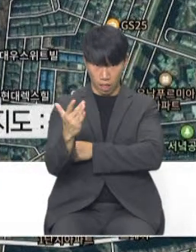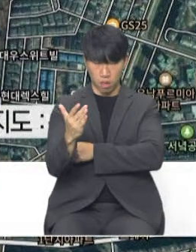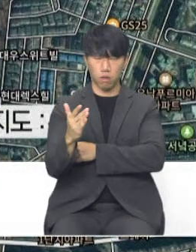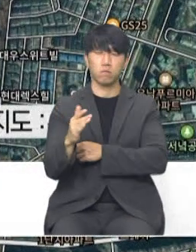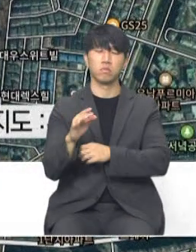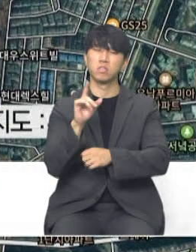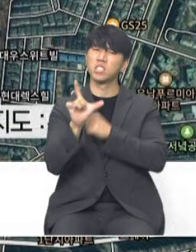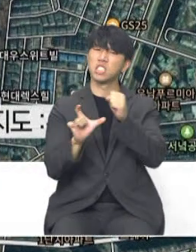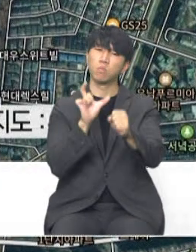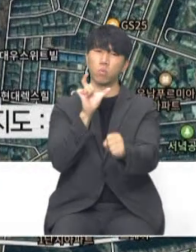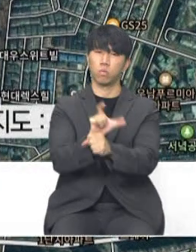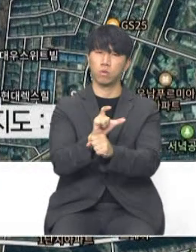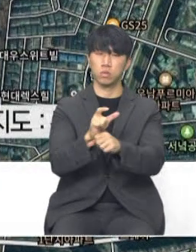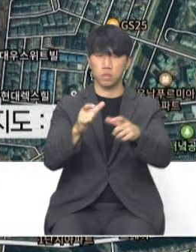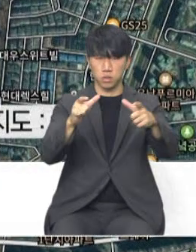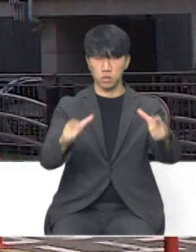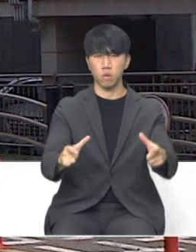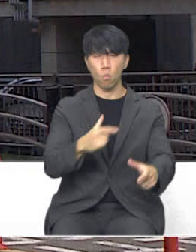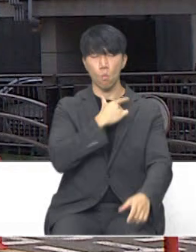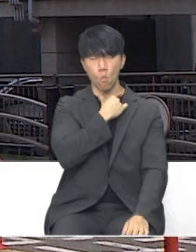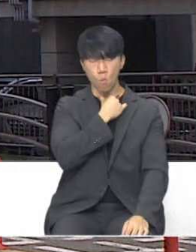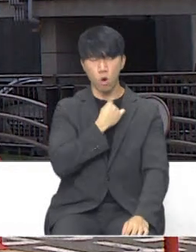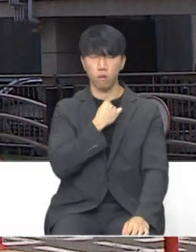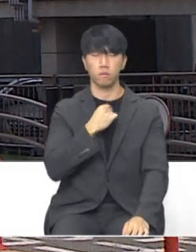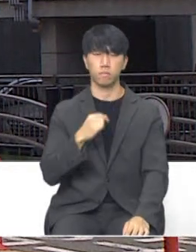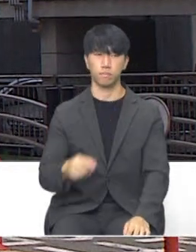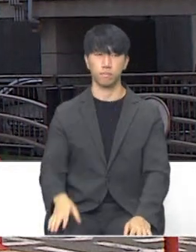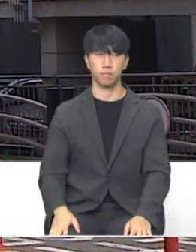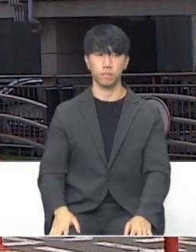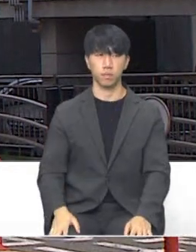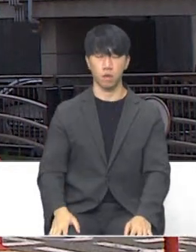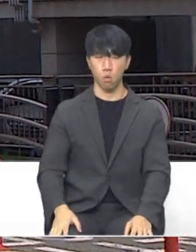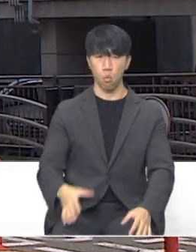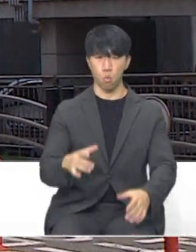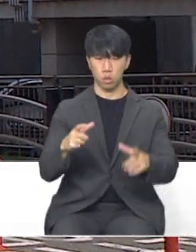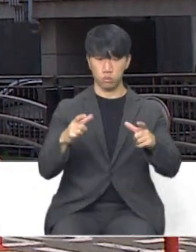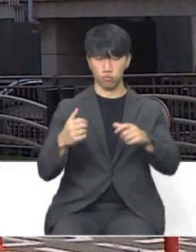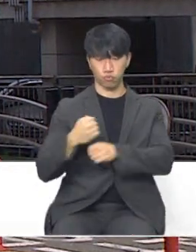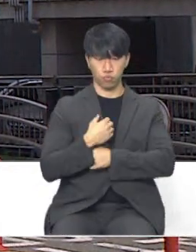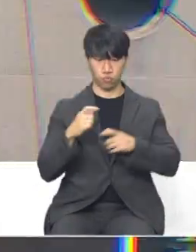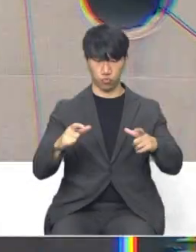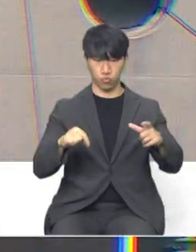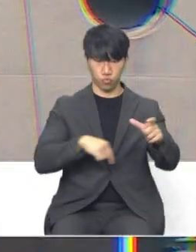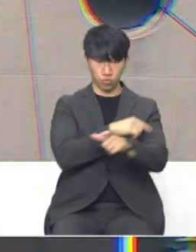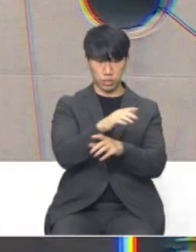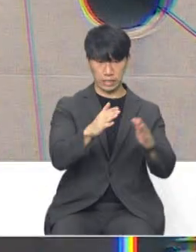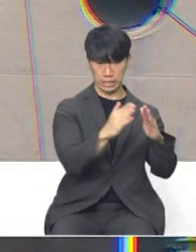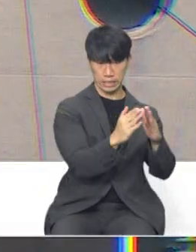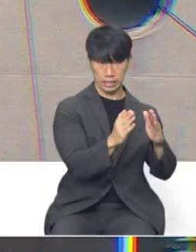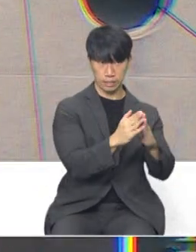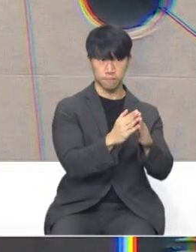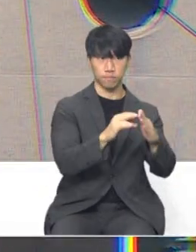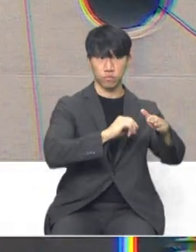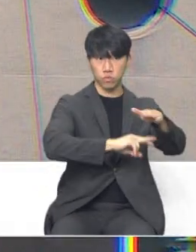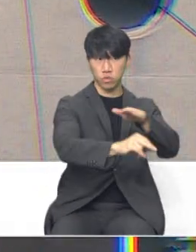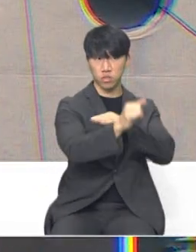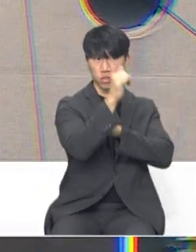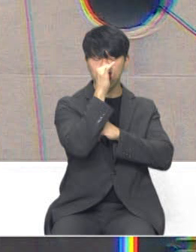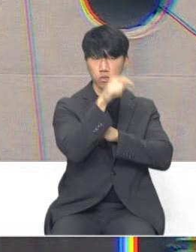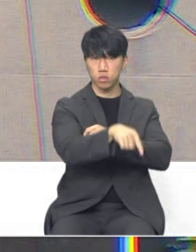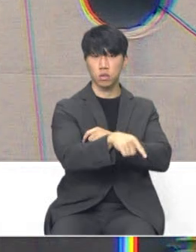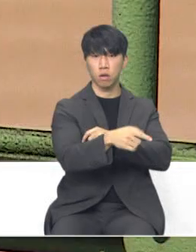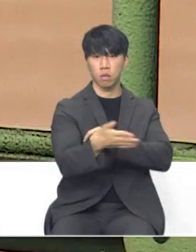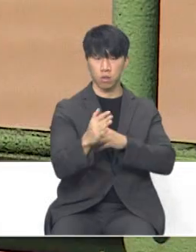넘게 이어진 지역의 숙원입니다. 부대 주변으로 주거지와 지하철역이 들어오면서 도심 한가운데 남게 된